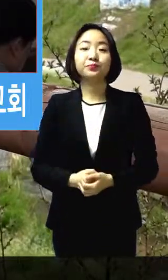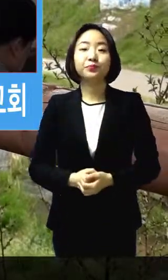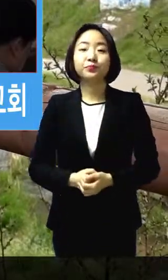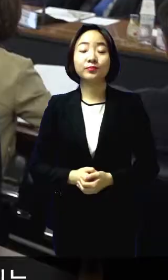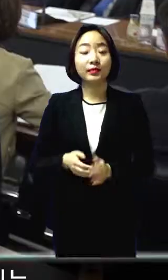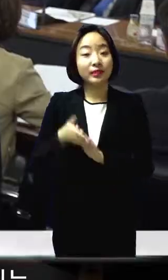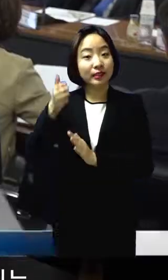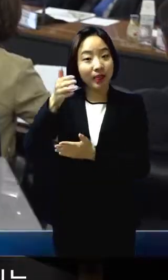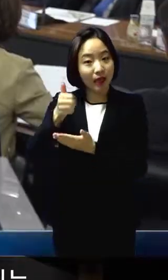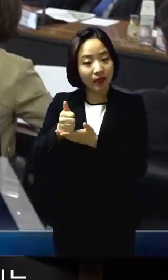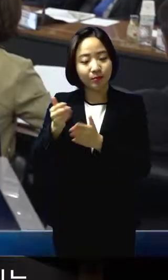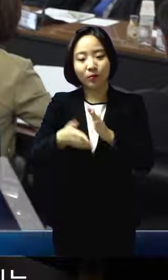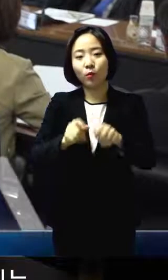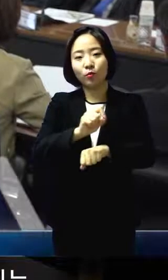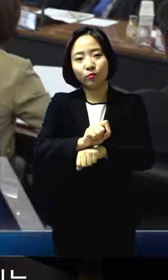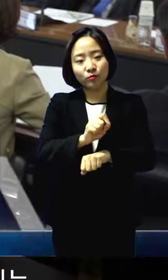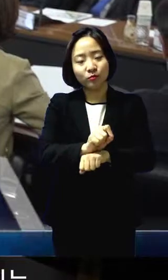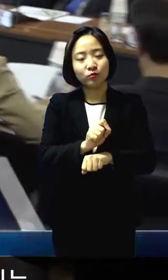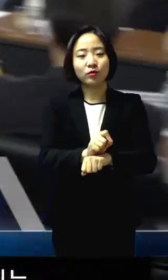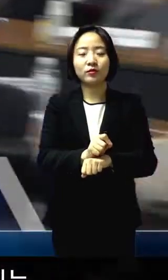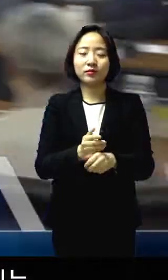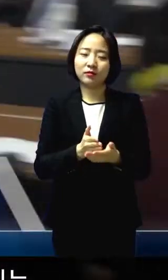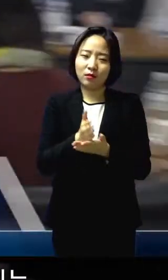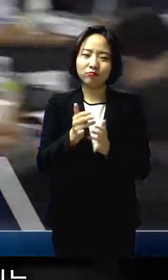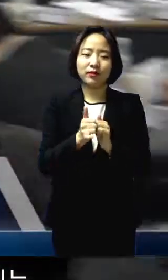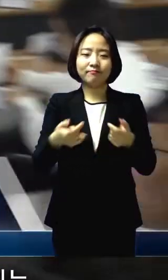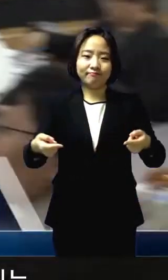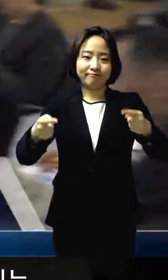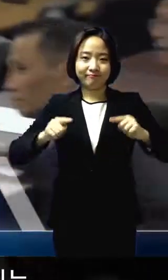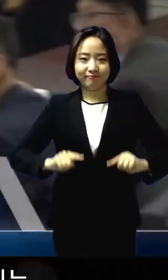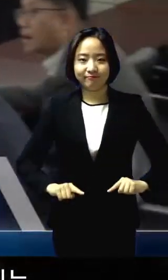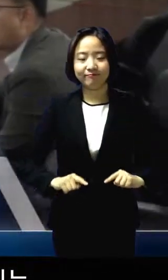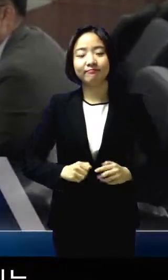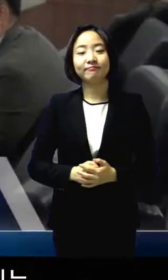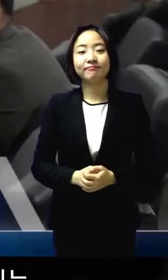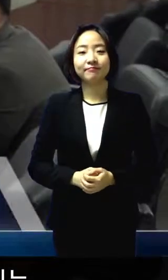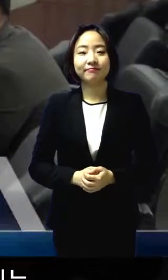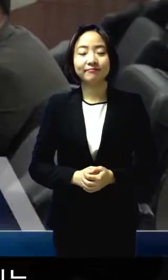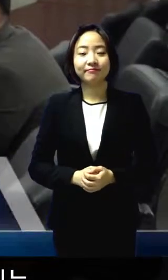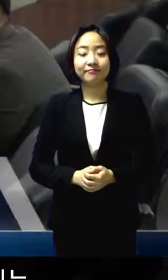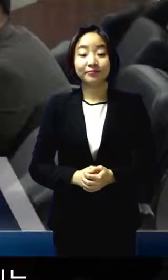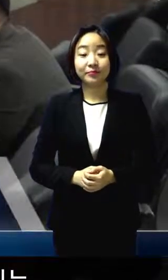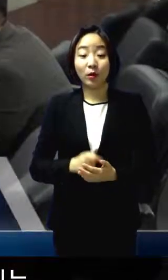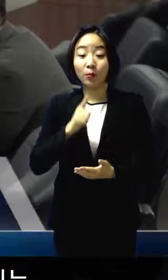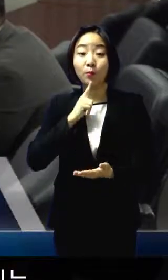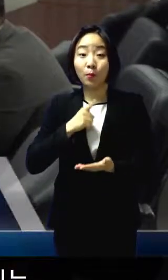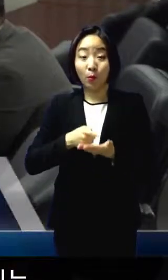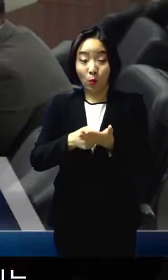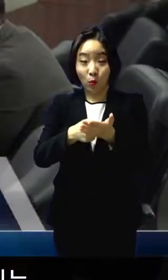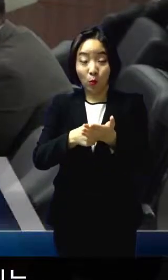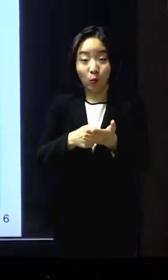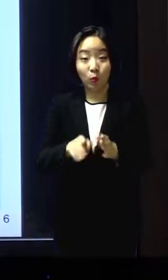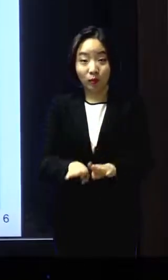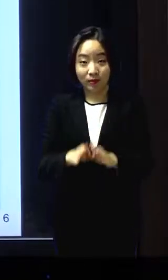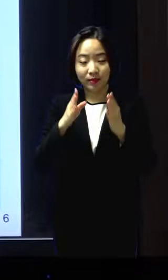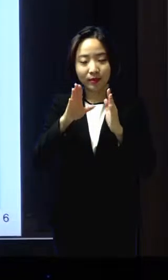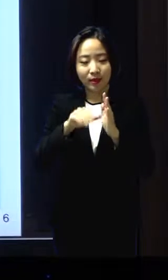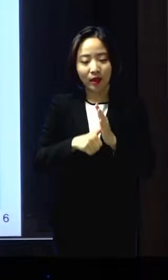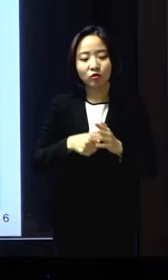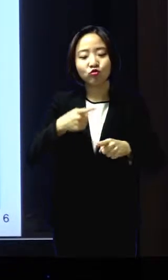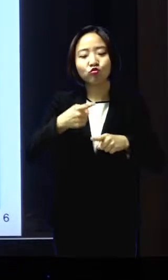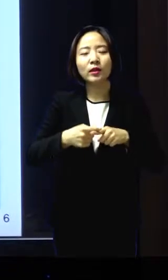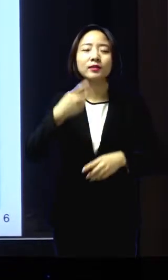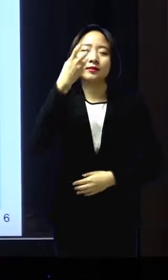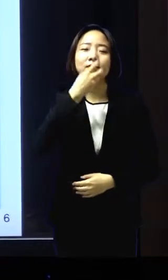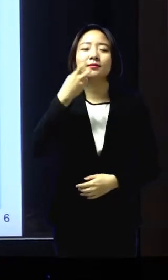있었습니다. 구본영 시장과 관계 공무원, 전문가 등이 참석한 가운데 진행한 이날의 보고회는 사업을